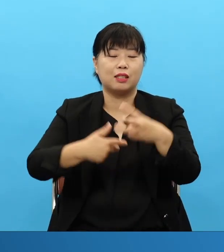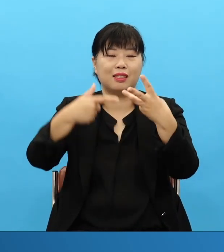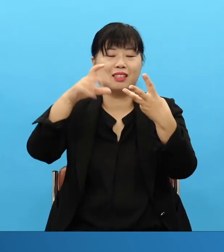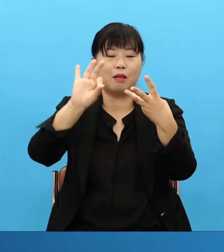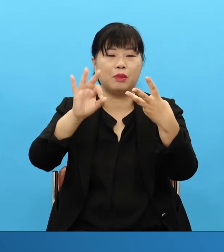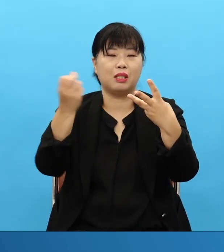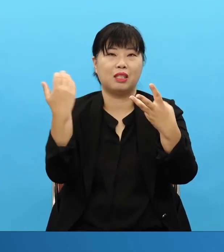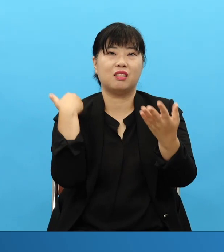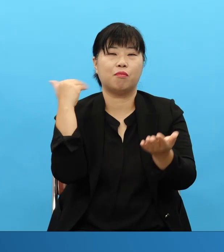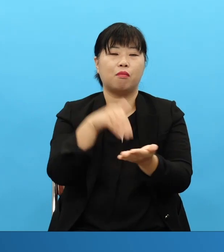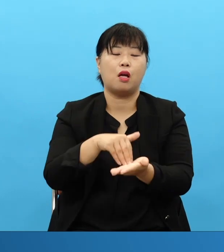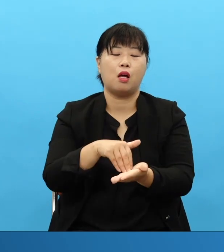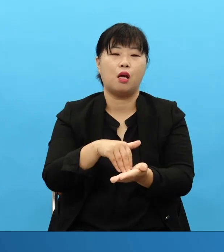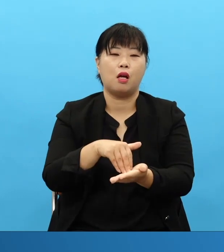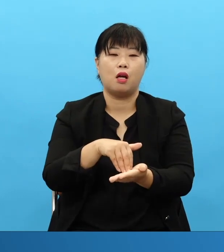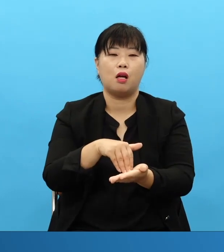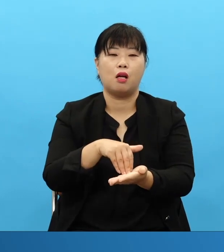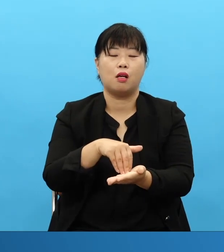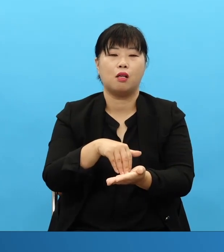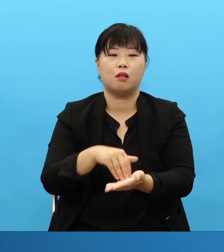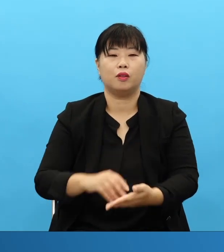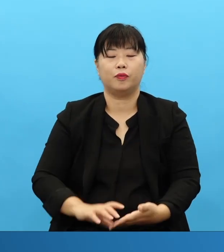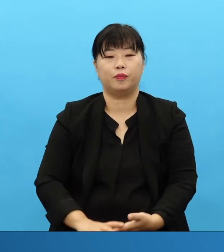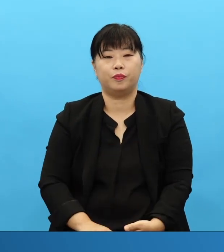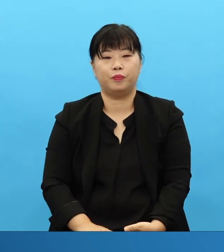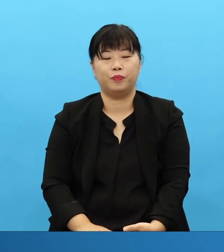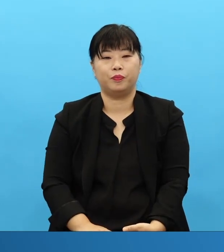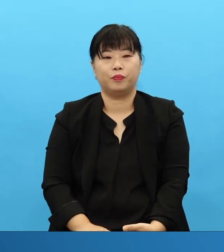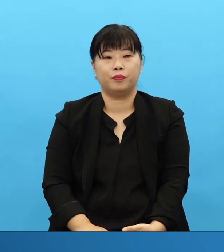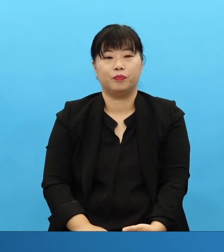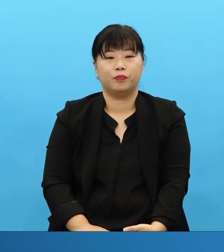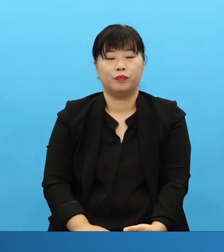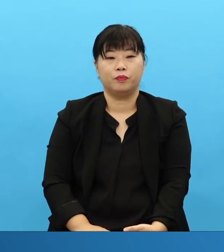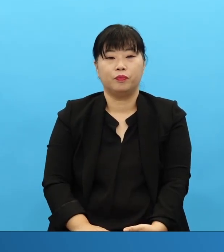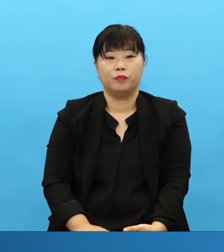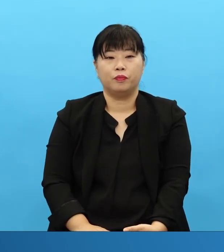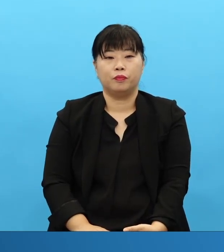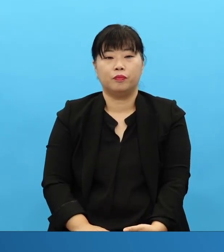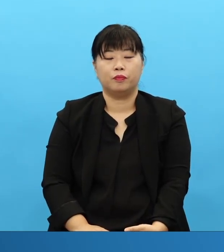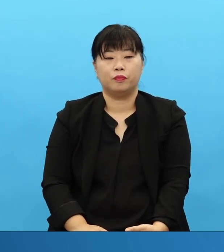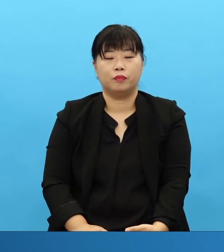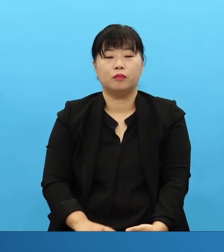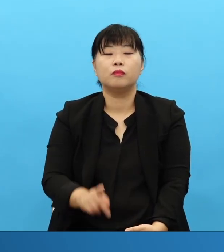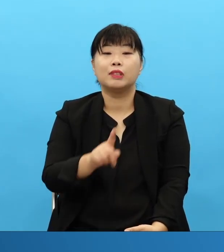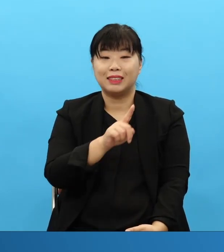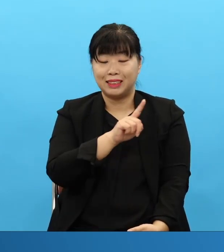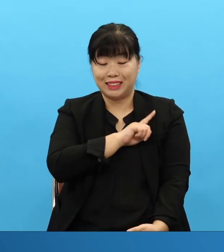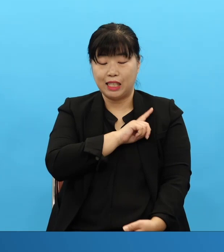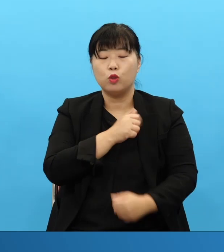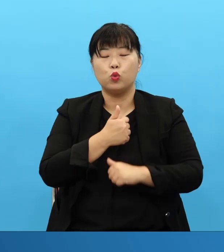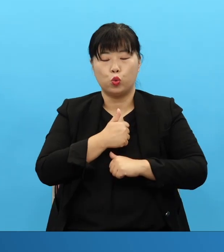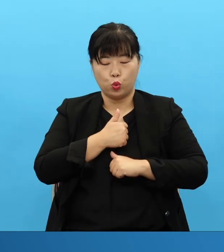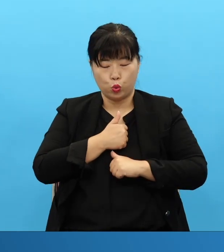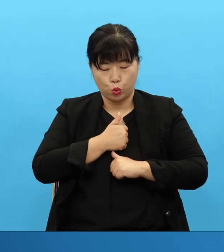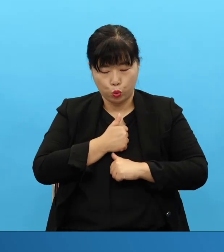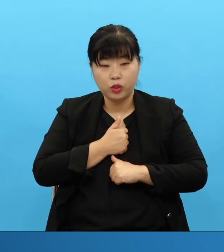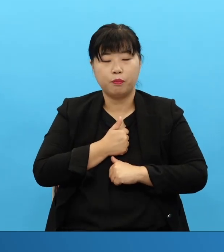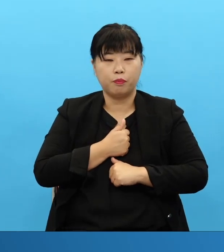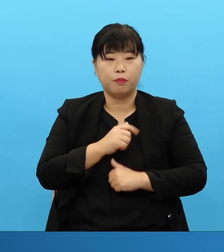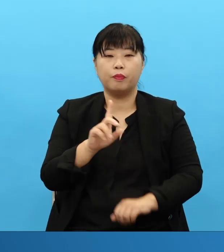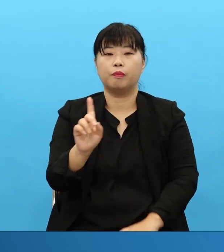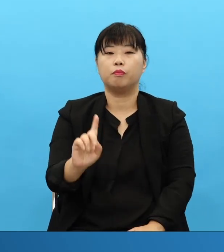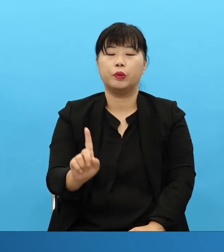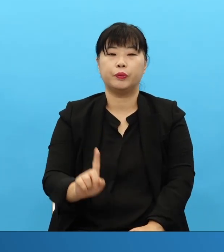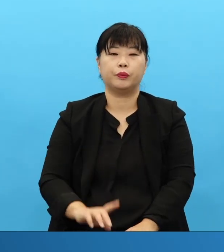3. 그래가지고 지금 제일 조심해야 될 그겁니다. That's what they're most cautious of. 내 전에부터 얘기 안